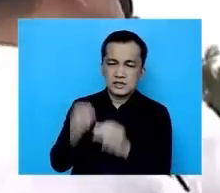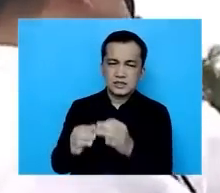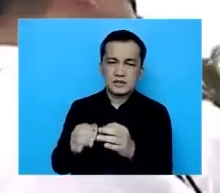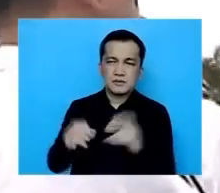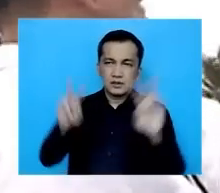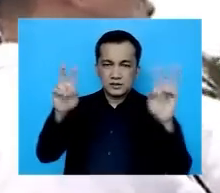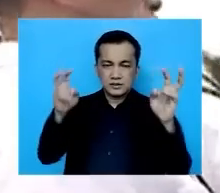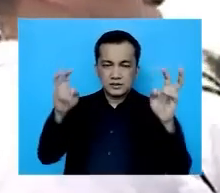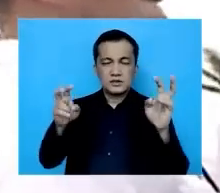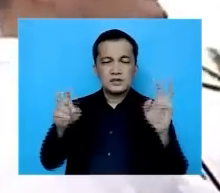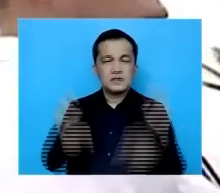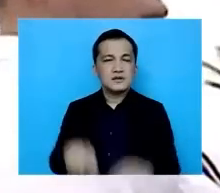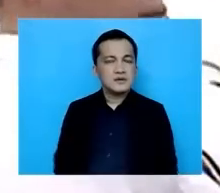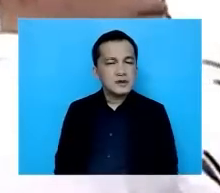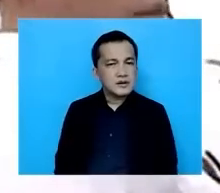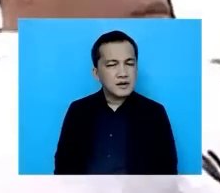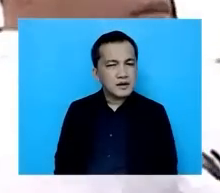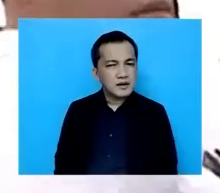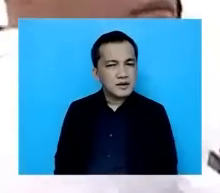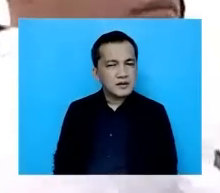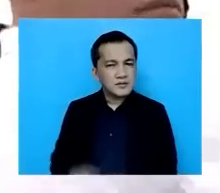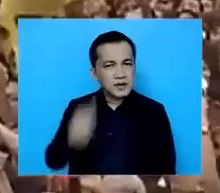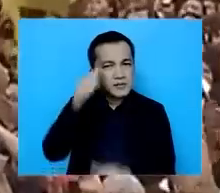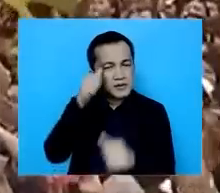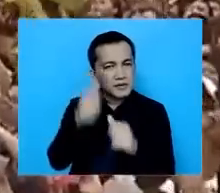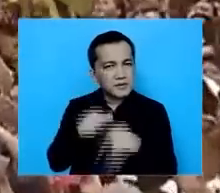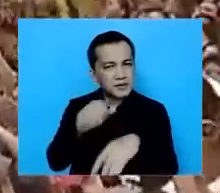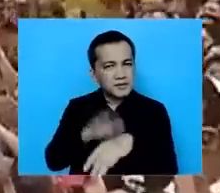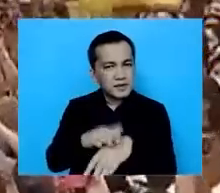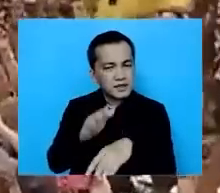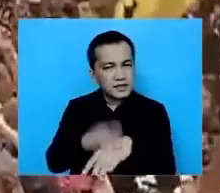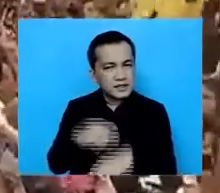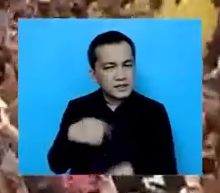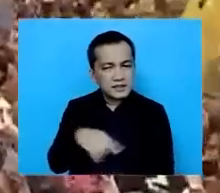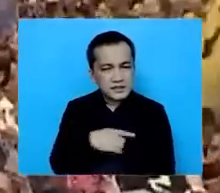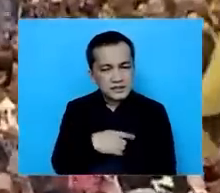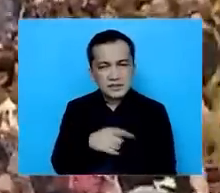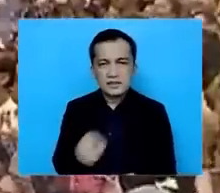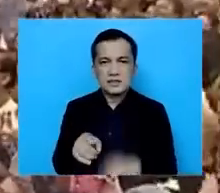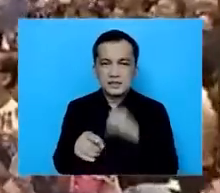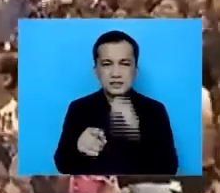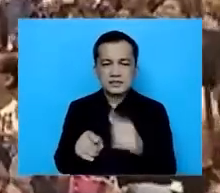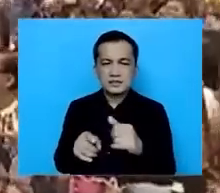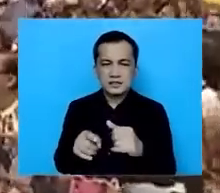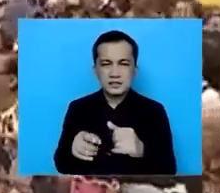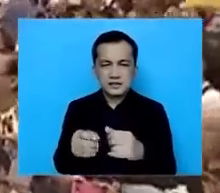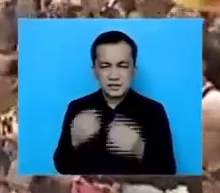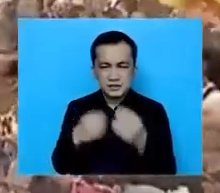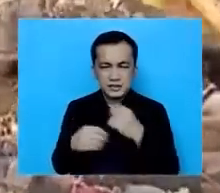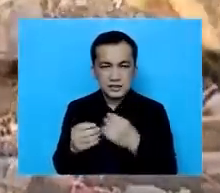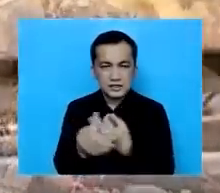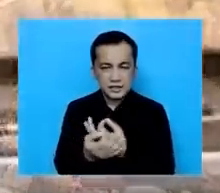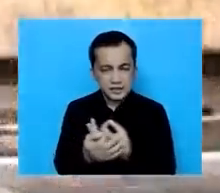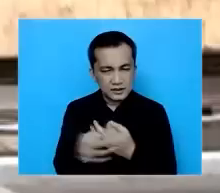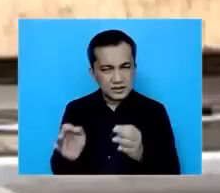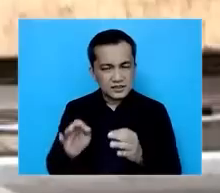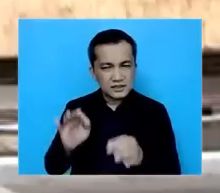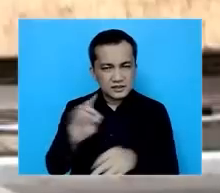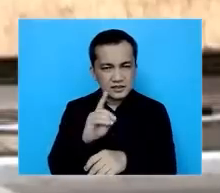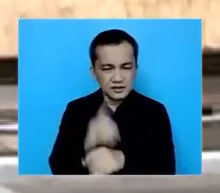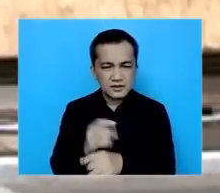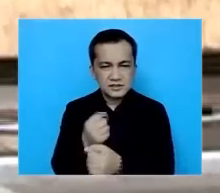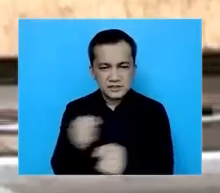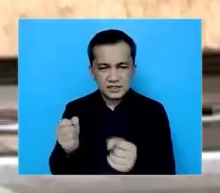ay pagpapaalala sa atin. At kung hindi rin lang naman pala nakakain ang kalayaan, sayang ang espasyo at